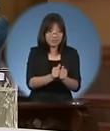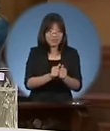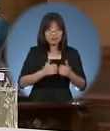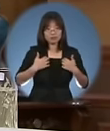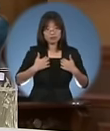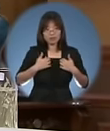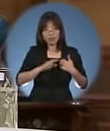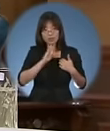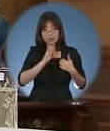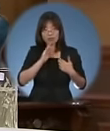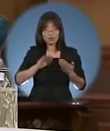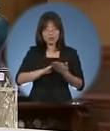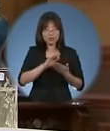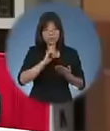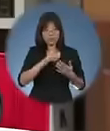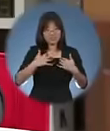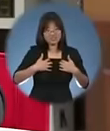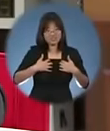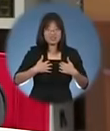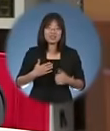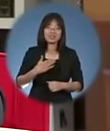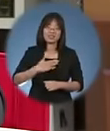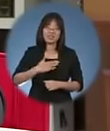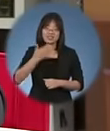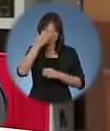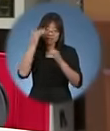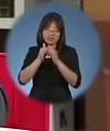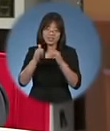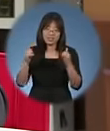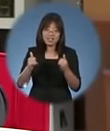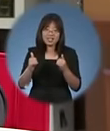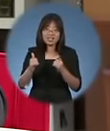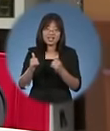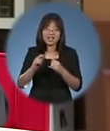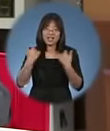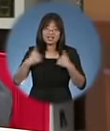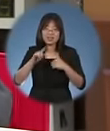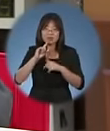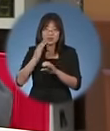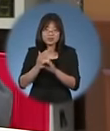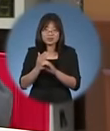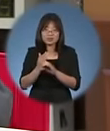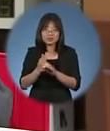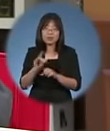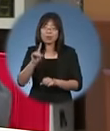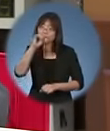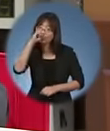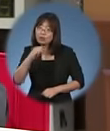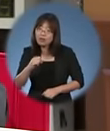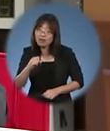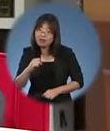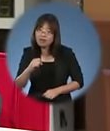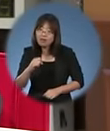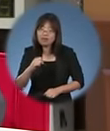봐요. 놀이터라고 하는 걸 보면 네, 그래서 네. 제가 그 젊은 사람들한테 그런 얘기를 합니다. 뭘 하면 좋습니까?